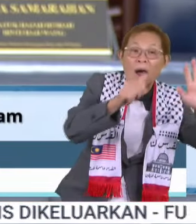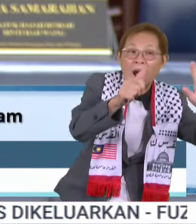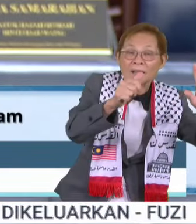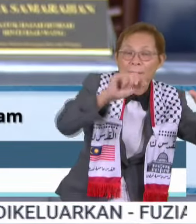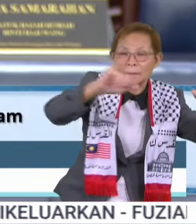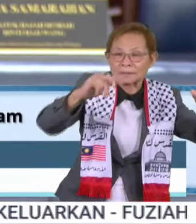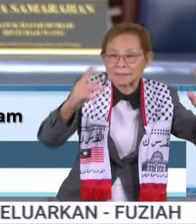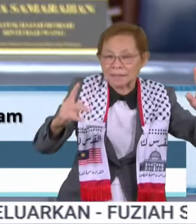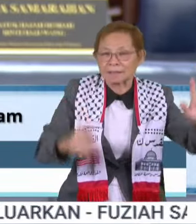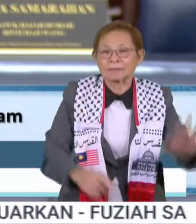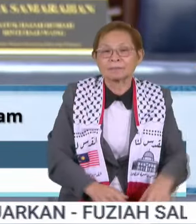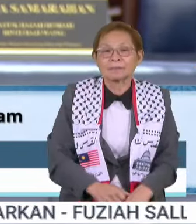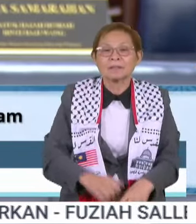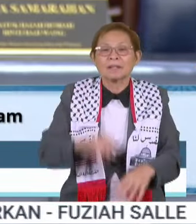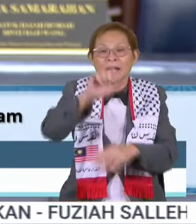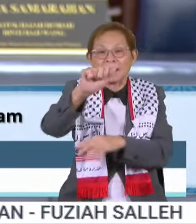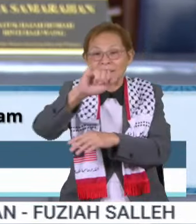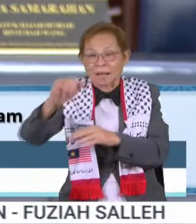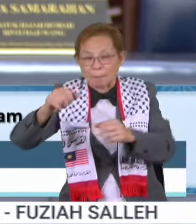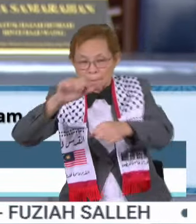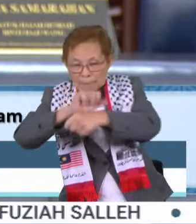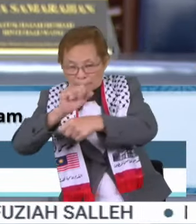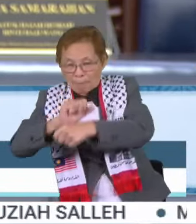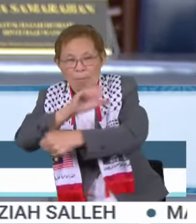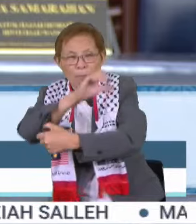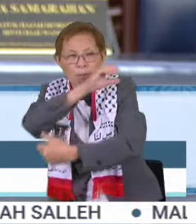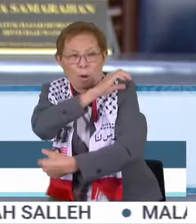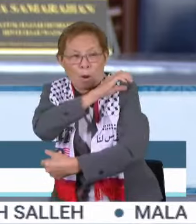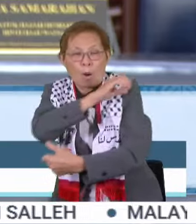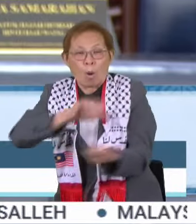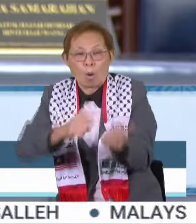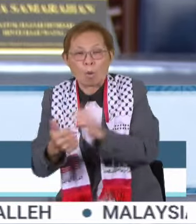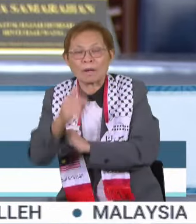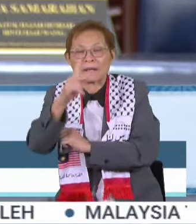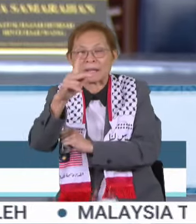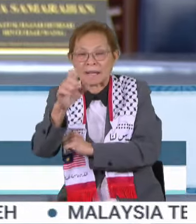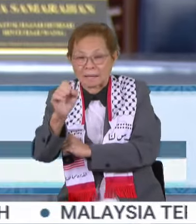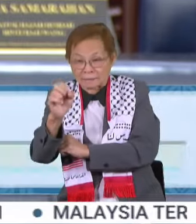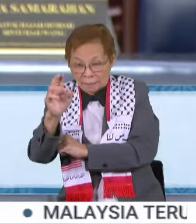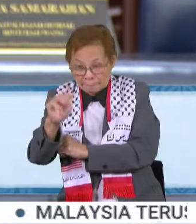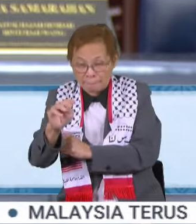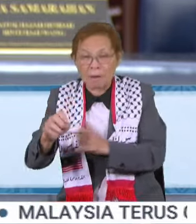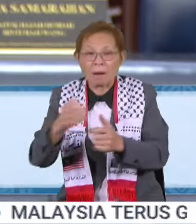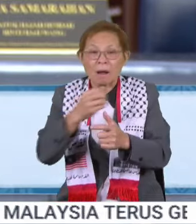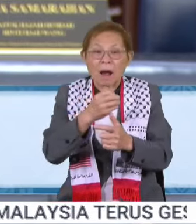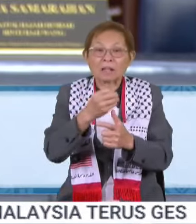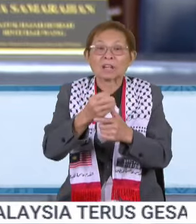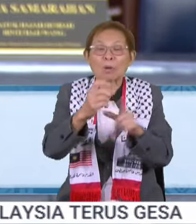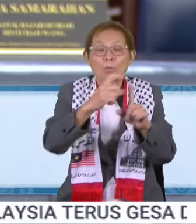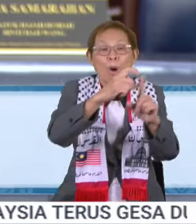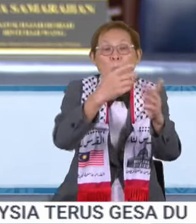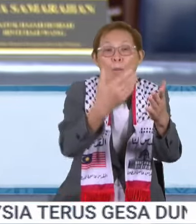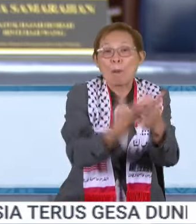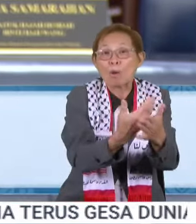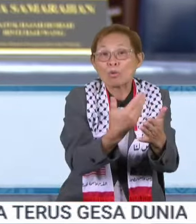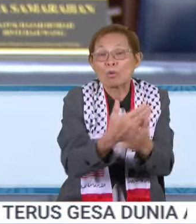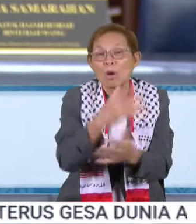iaitu jawatankuasa pekerjaan yang dipengerusikan oleh Kementerian Sumber Manusia atau akronim barunya